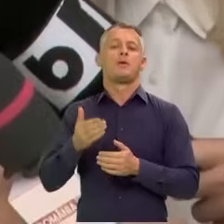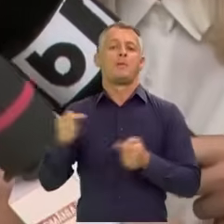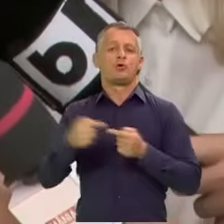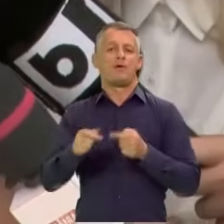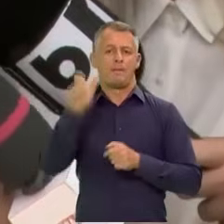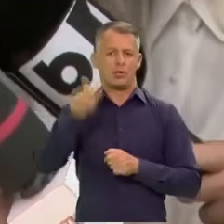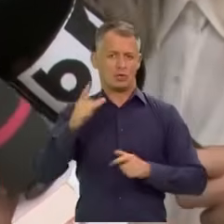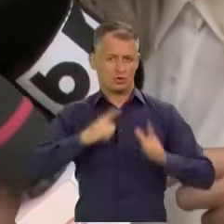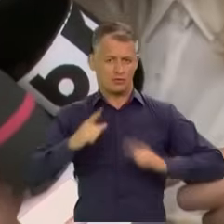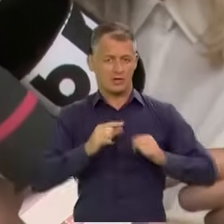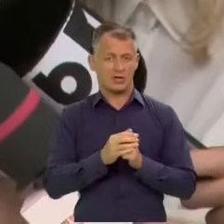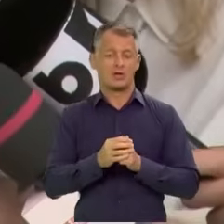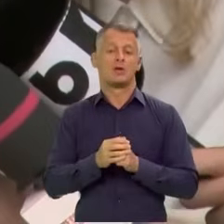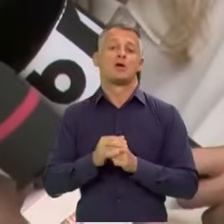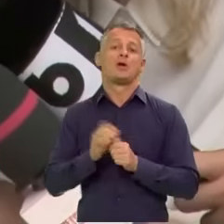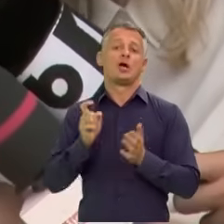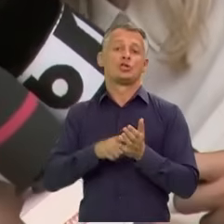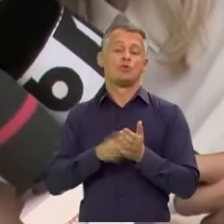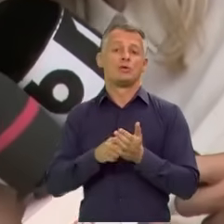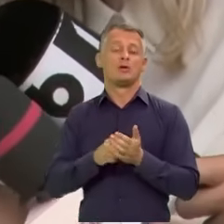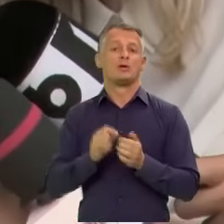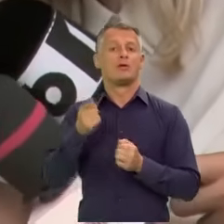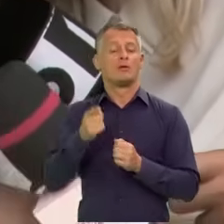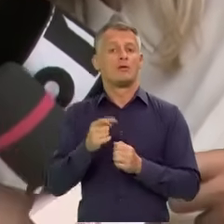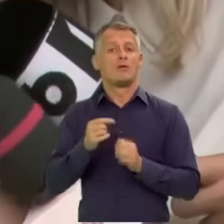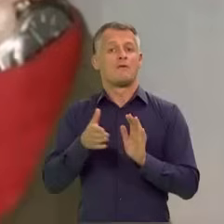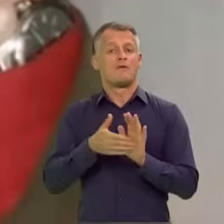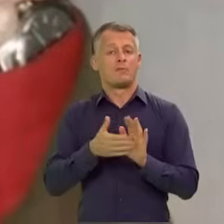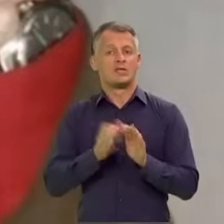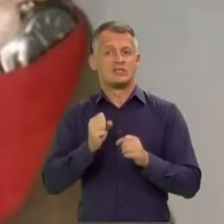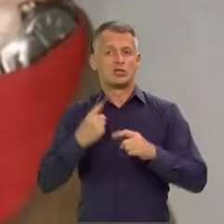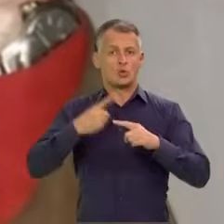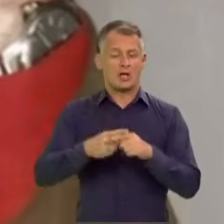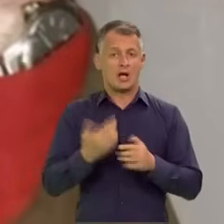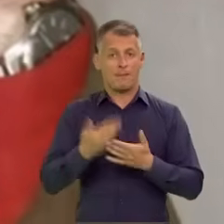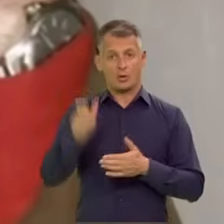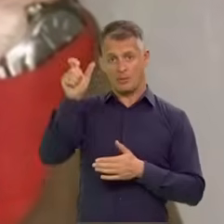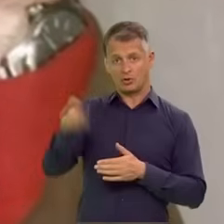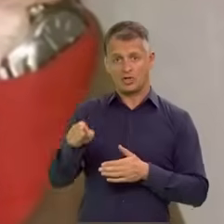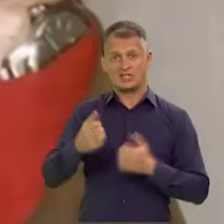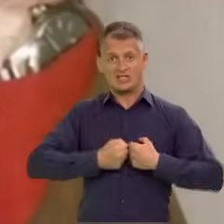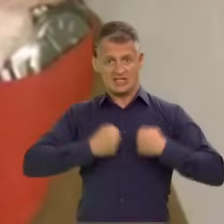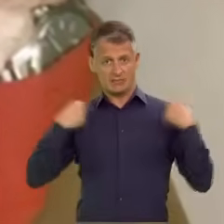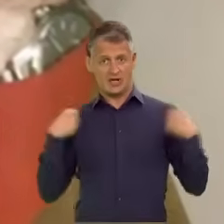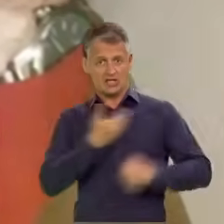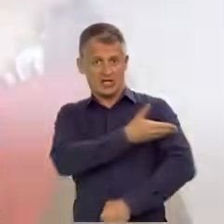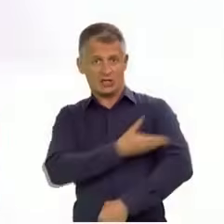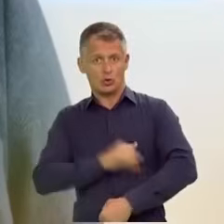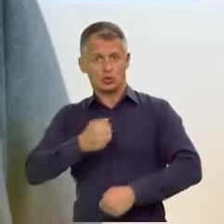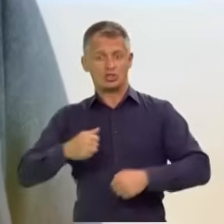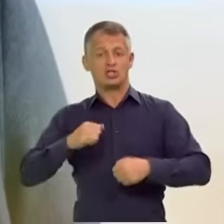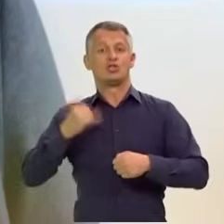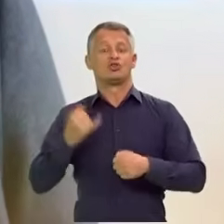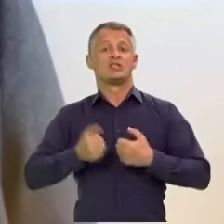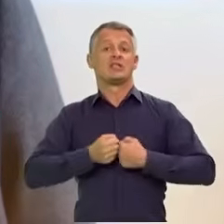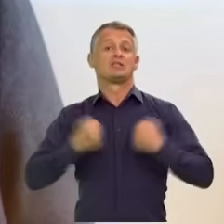obținerii satisfacției sexuale, favoruri de natură sexuală, respectiv ca persoana vătămată să se dezbrace de tricou și de sutien în fața